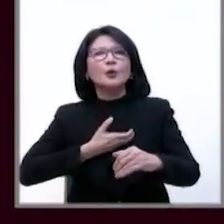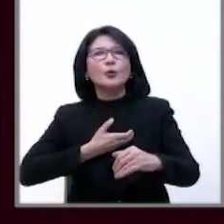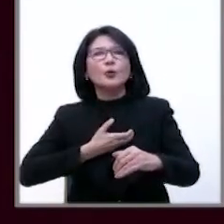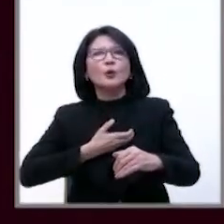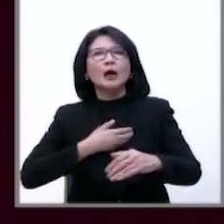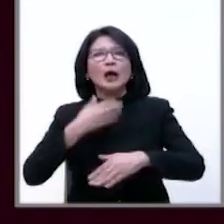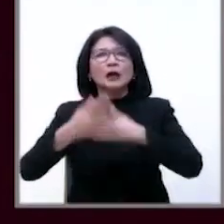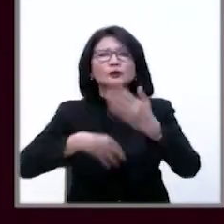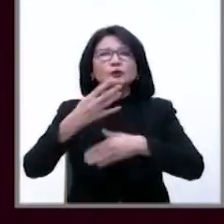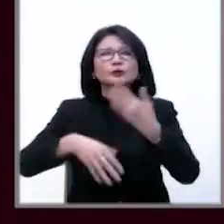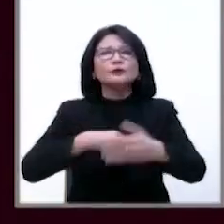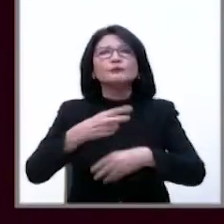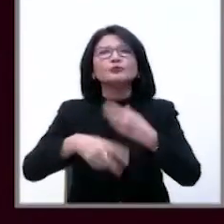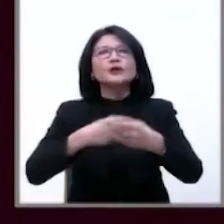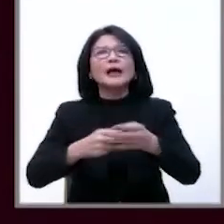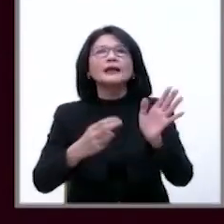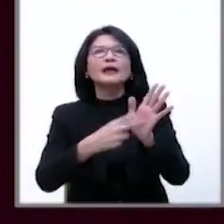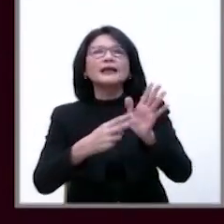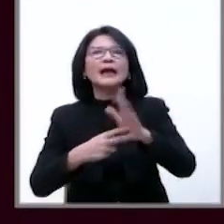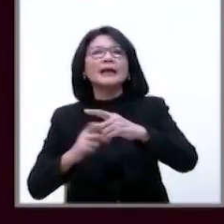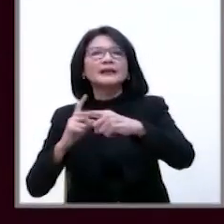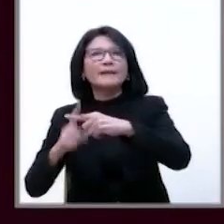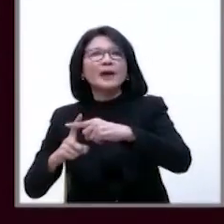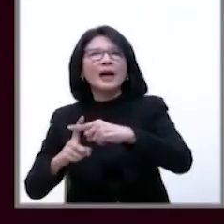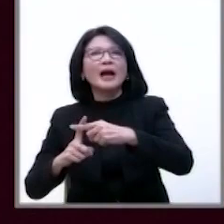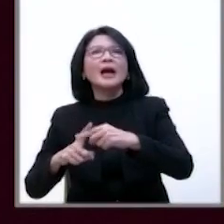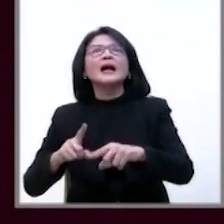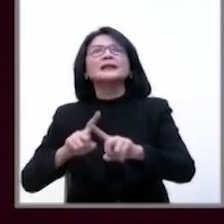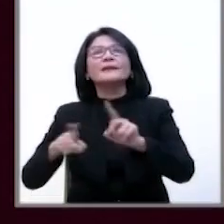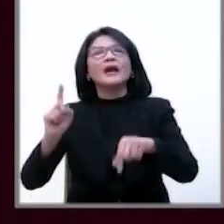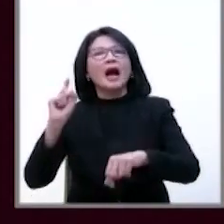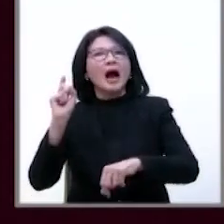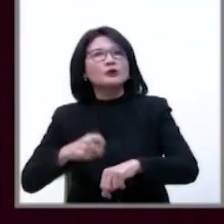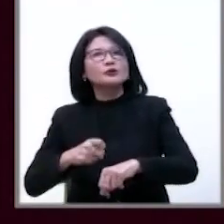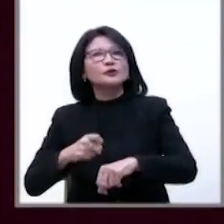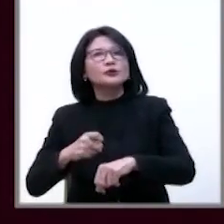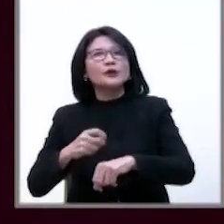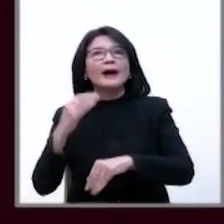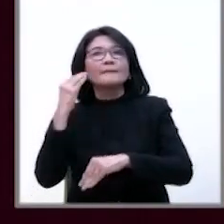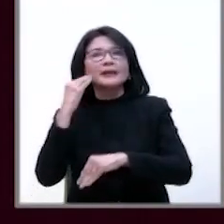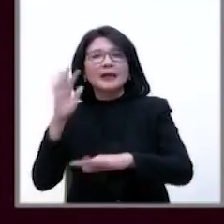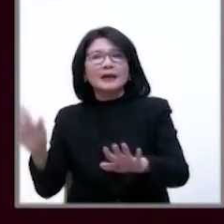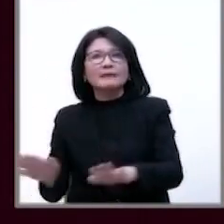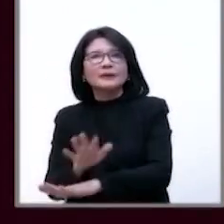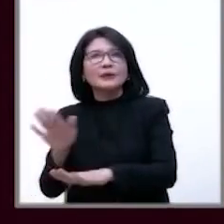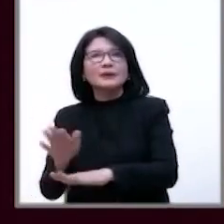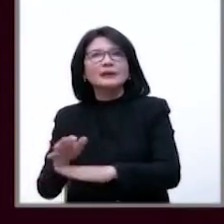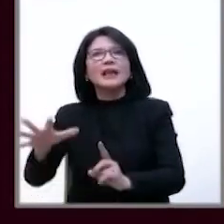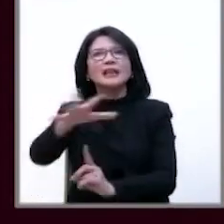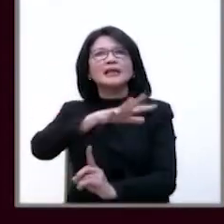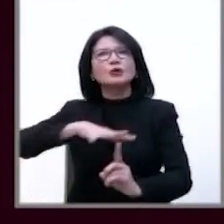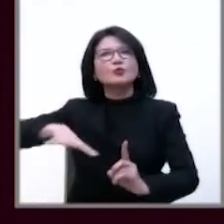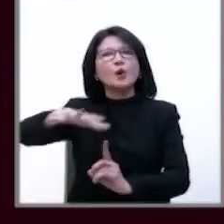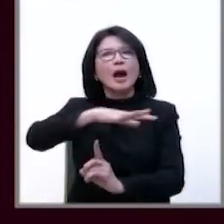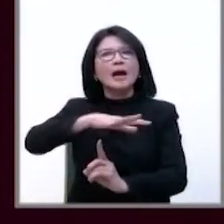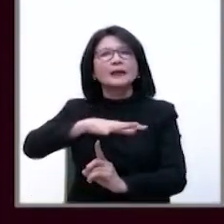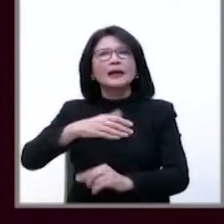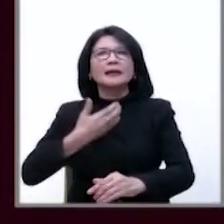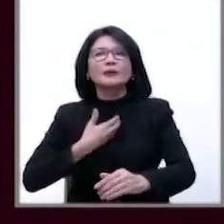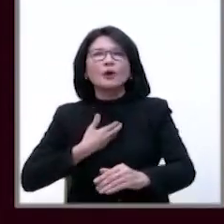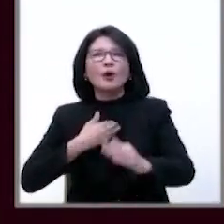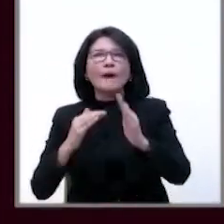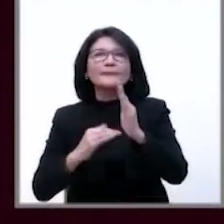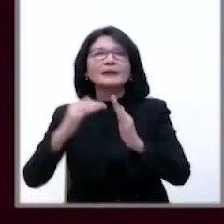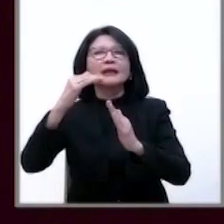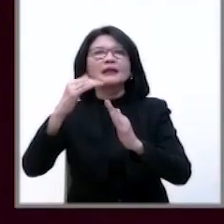hilirisasi industri tapi kita juga wajib menjaga kelestarian lingkungan kita ingin meningkatkan